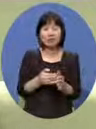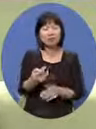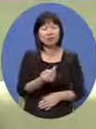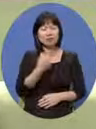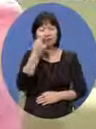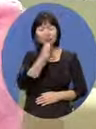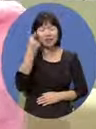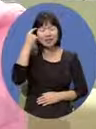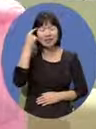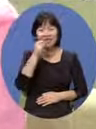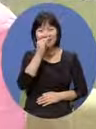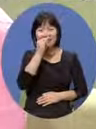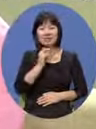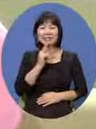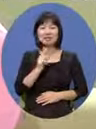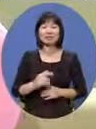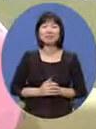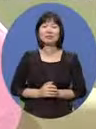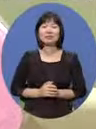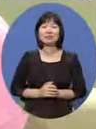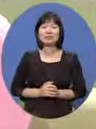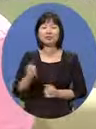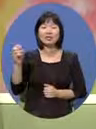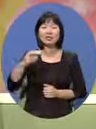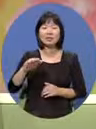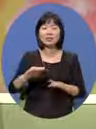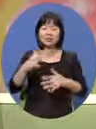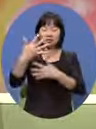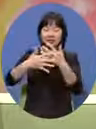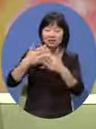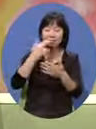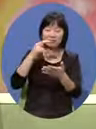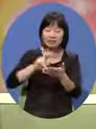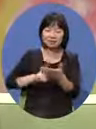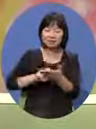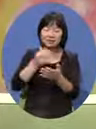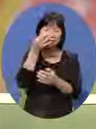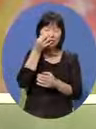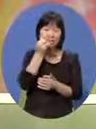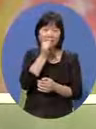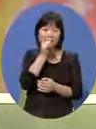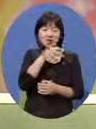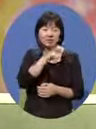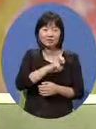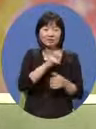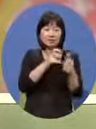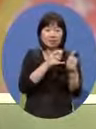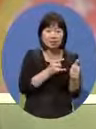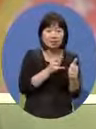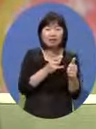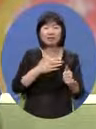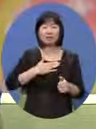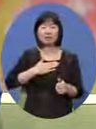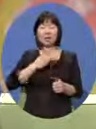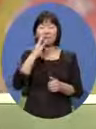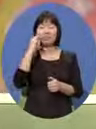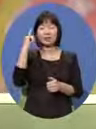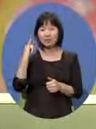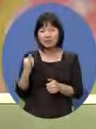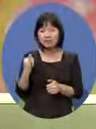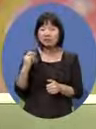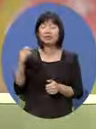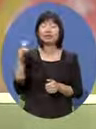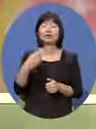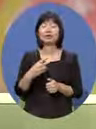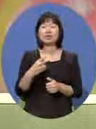다 입꼬리도 눈도 다 올라갔어요. 아니 그리고 이 영상 편지를 띄우는 그러니까 어떻게 보면 심진호 씨한테는 자기 어머니